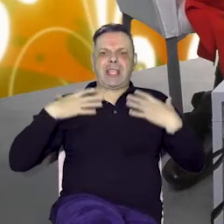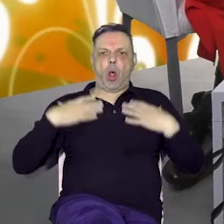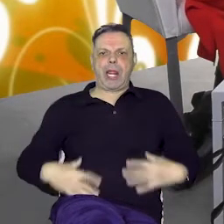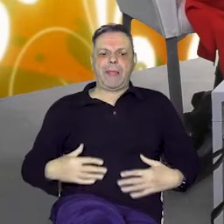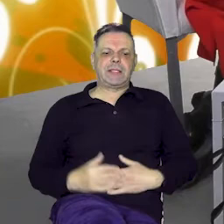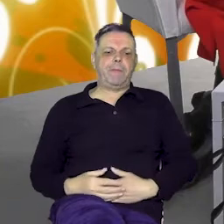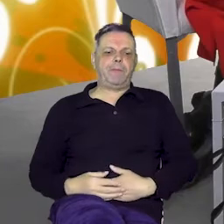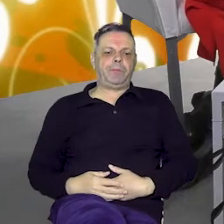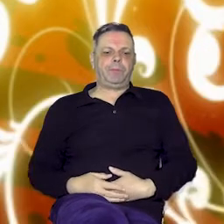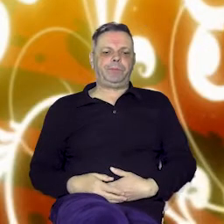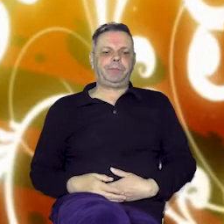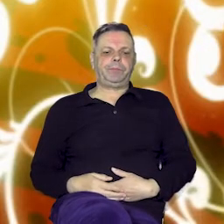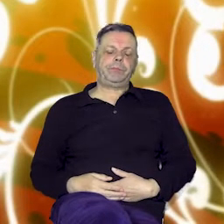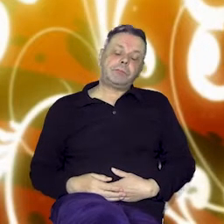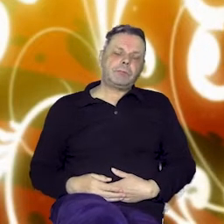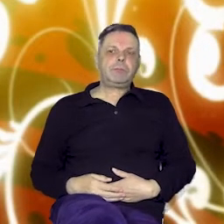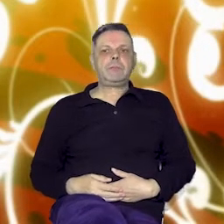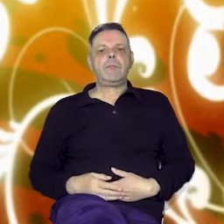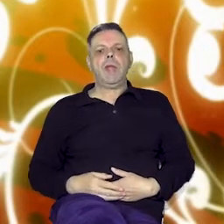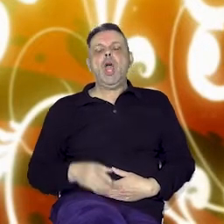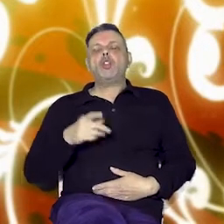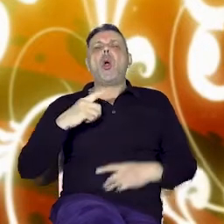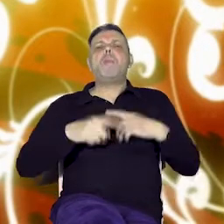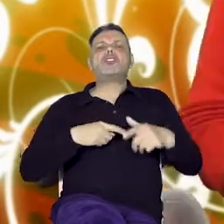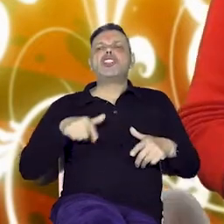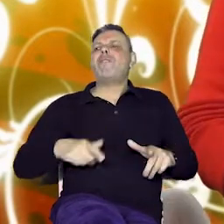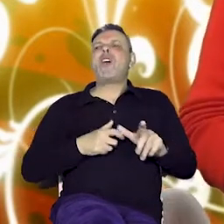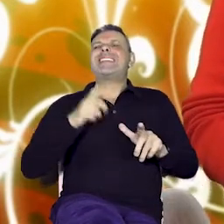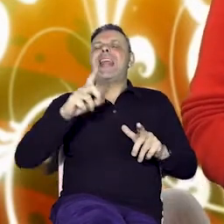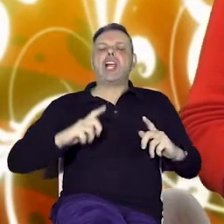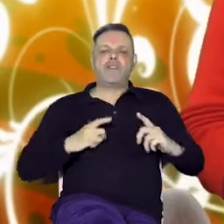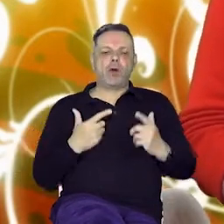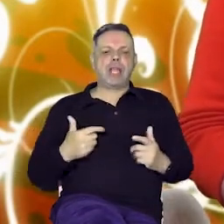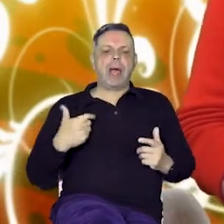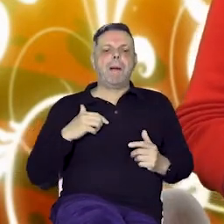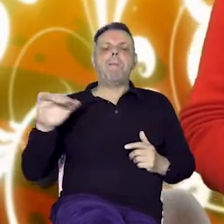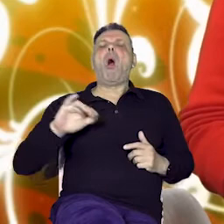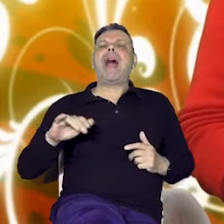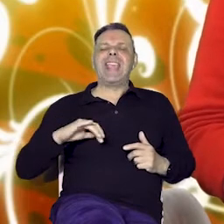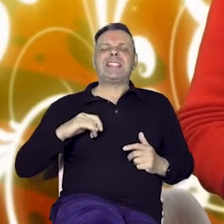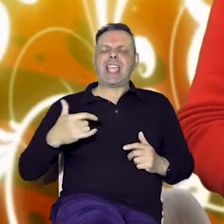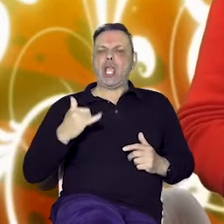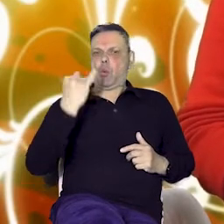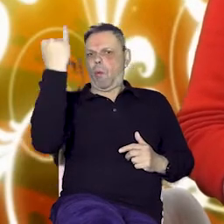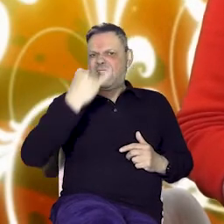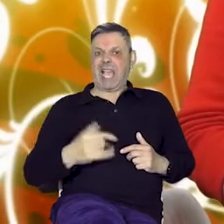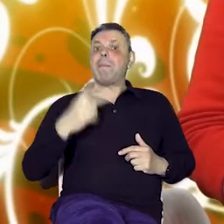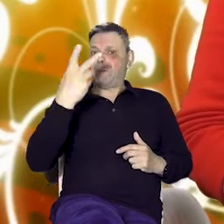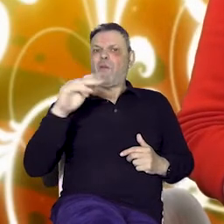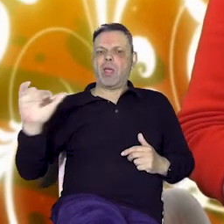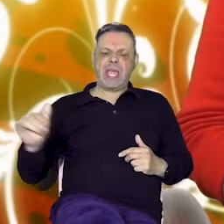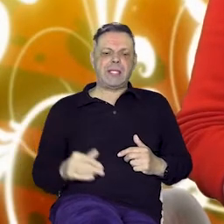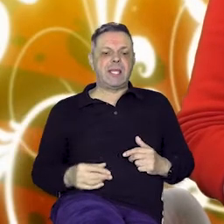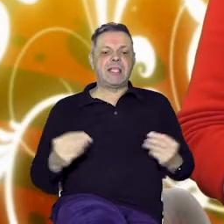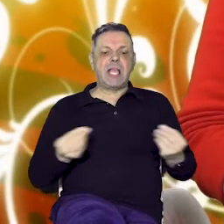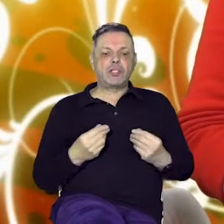Sonja, jednostavno posljedica ovog stila života trenutno. Ja moram priznat, moje djece su bitka, oboje djece mi bitko. Zašto? Zato što je